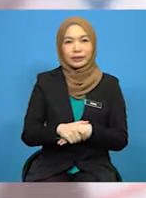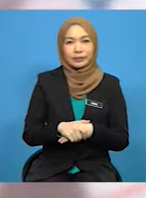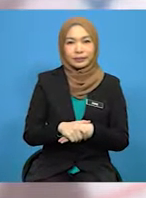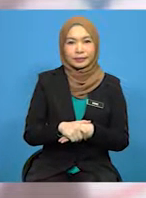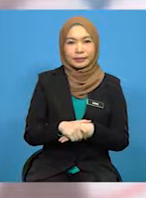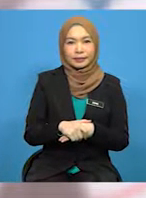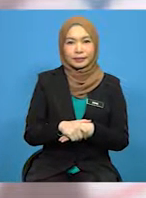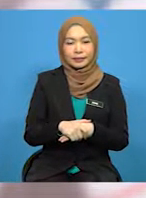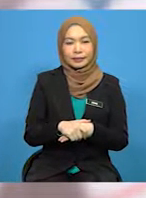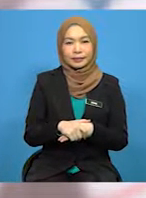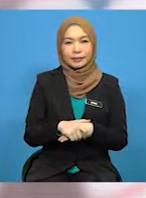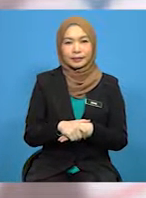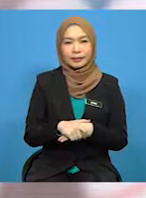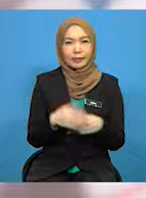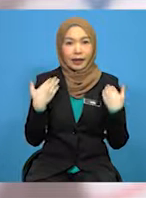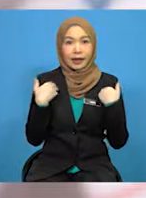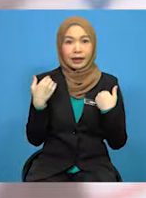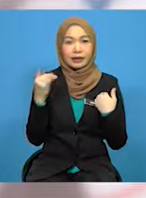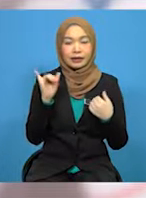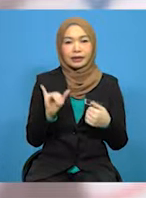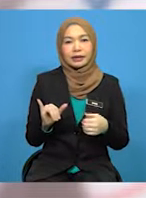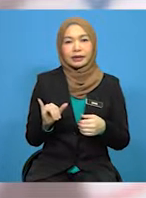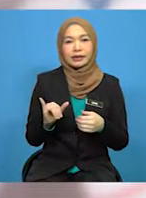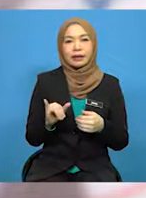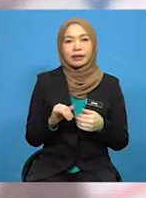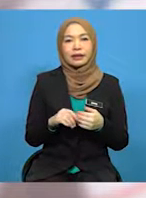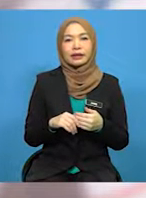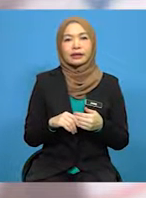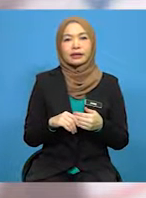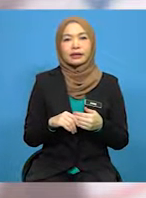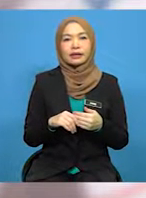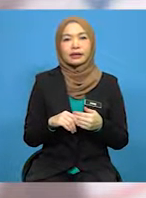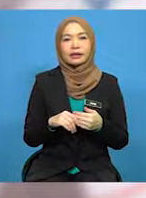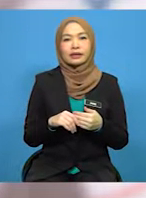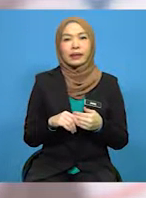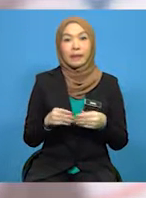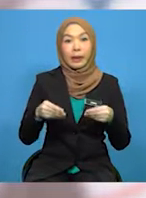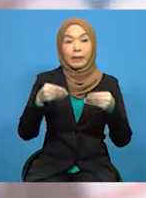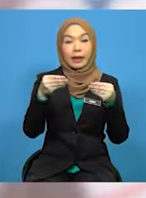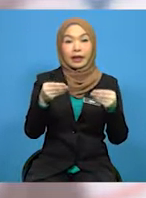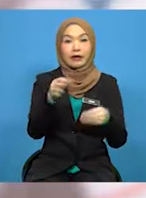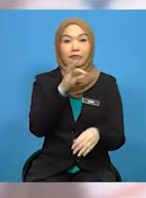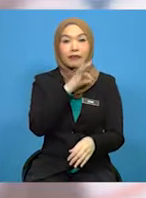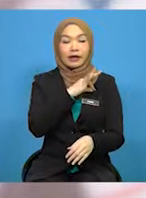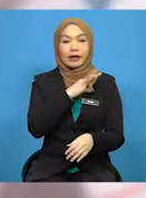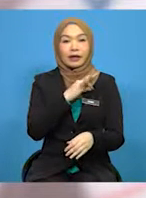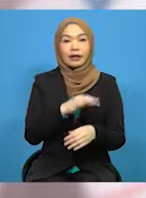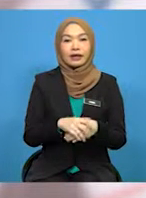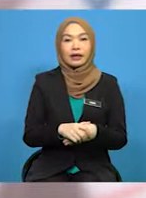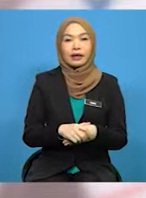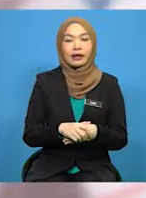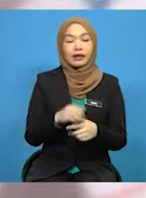sebagai imbuhan. Ada di antara firma yang juga memberi faedah